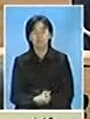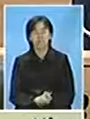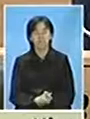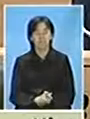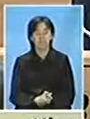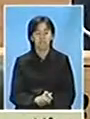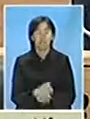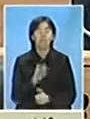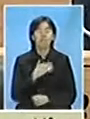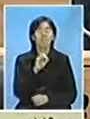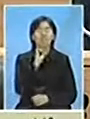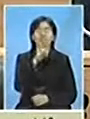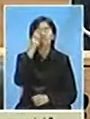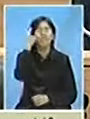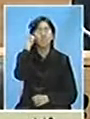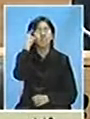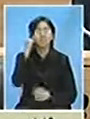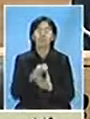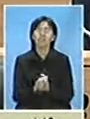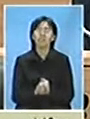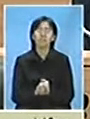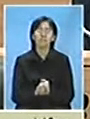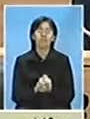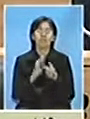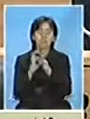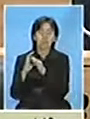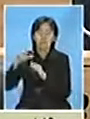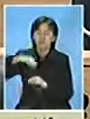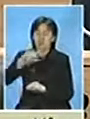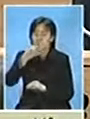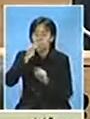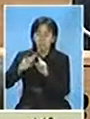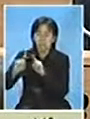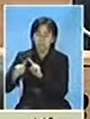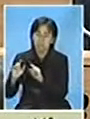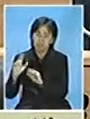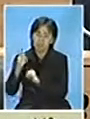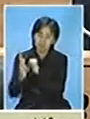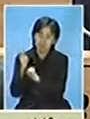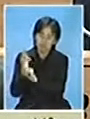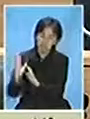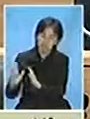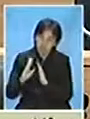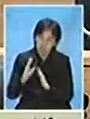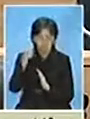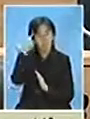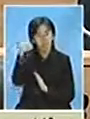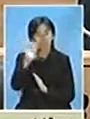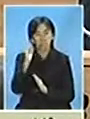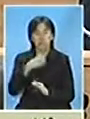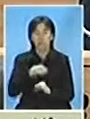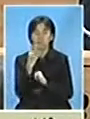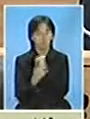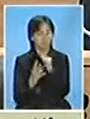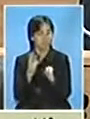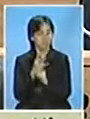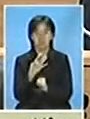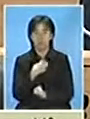ผมจึงบอกว่าไม่จำเป็นเลยที่จะไปล้อสภาวิชาชีพอื่นๆเอา4ปีไปเลย